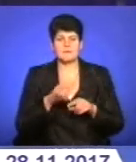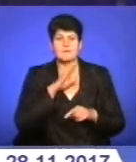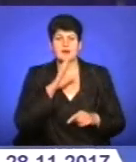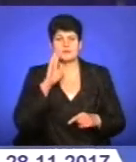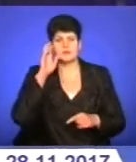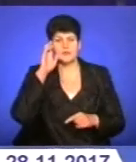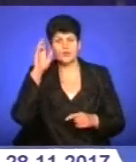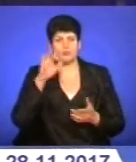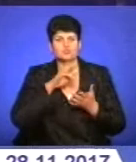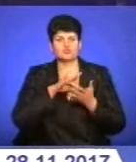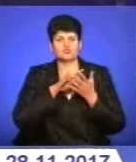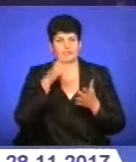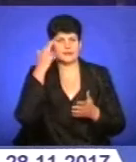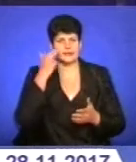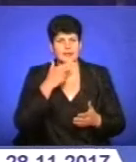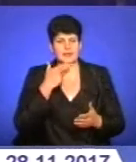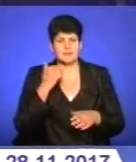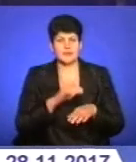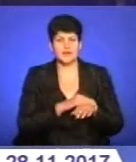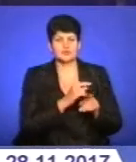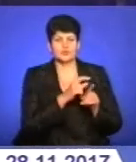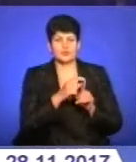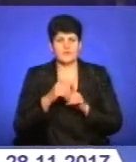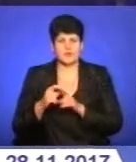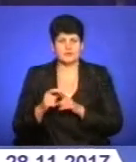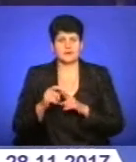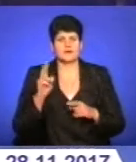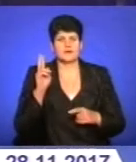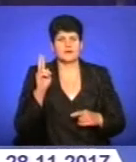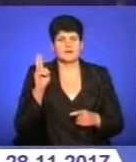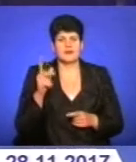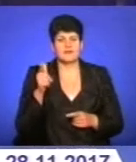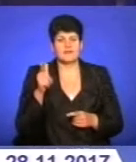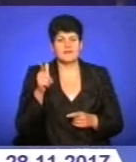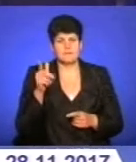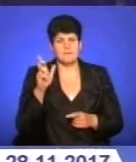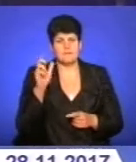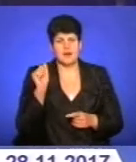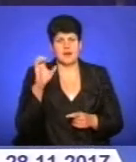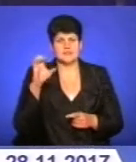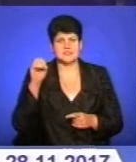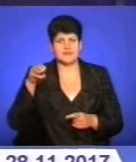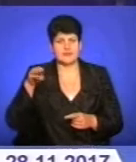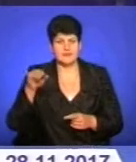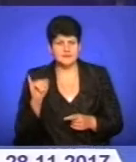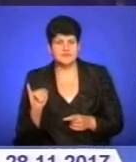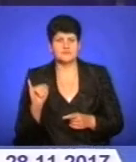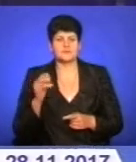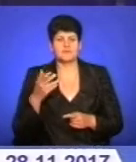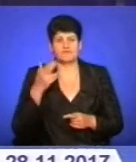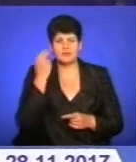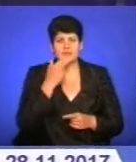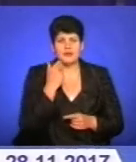Зарваницької подорожує Італією. З благословення архієпископа та кардинала Гвальтієро Басетті, президента єпископської конференції в